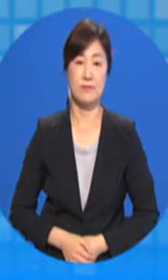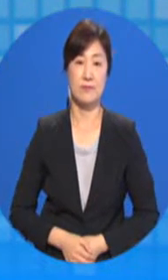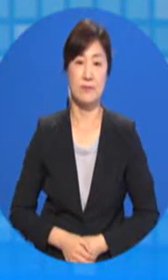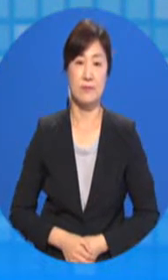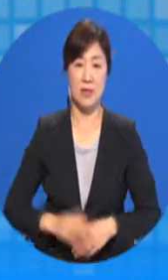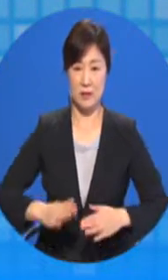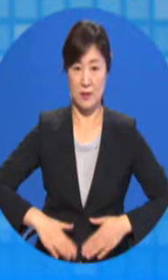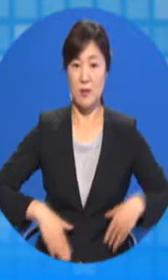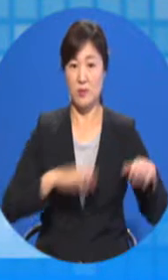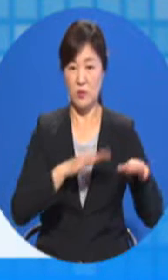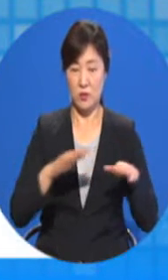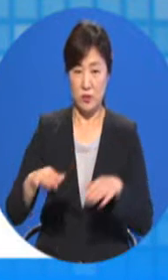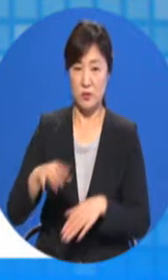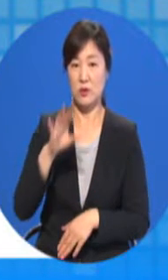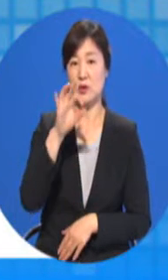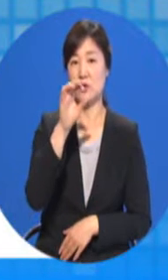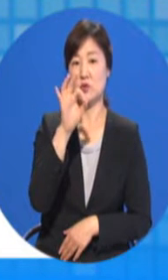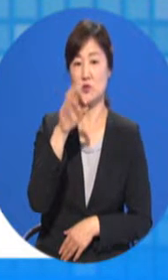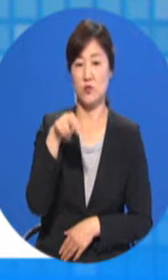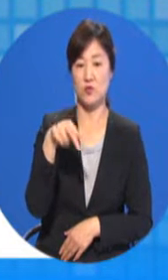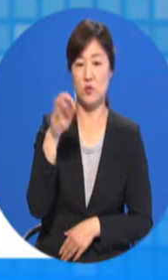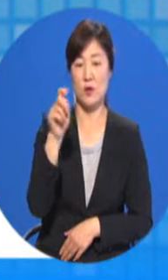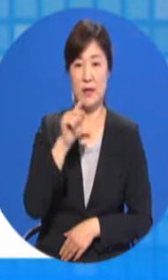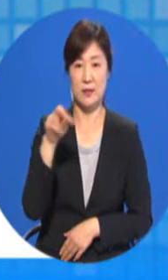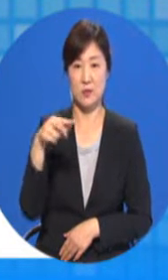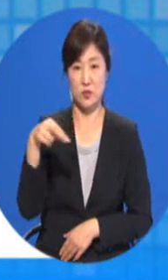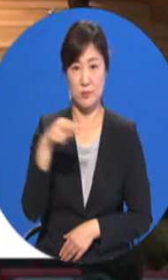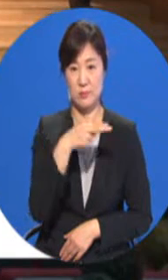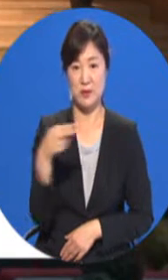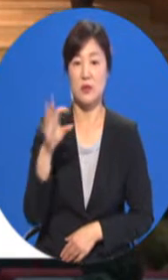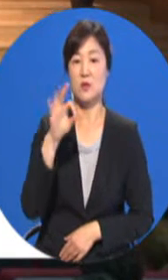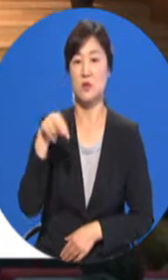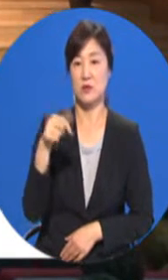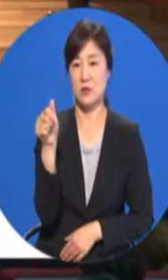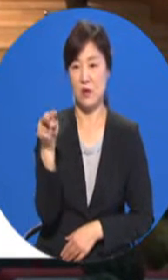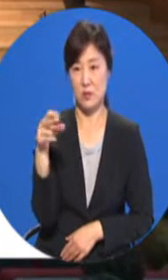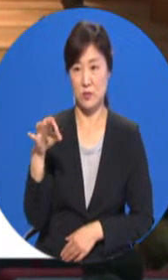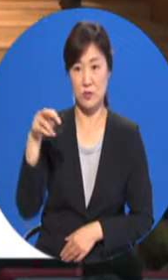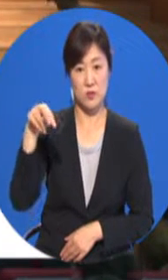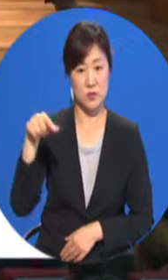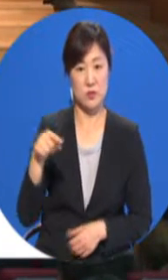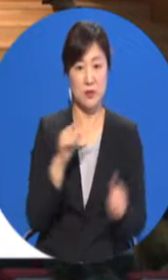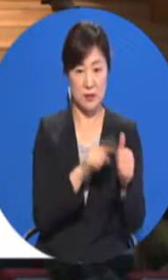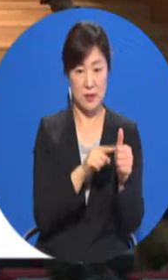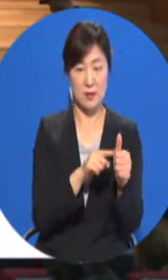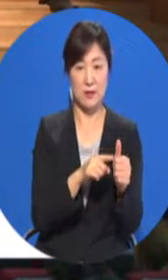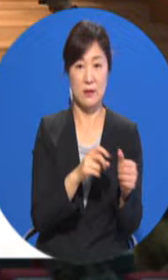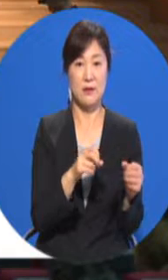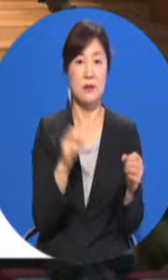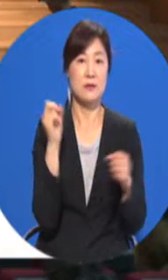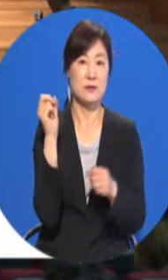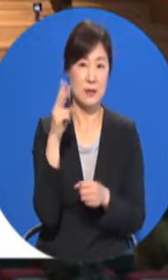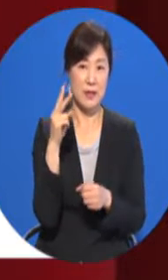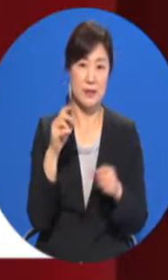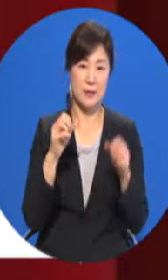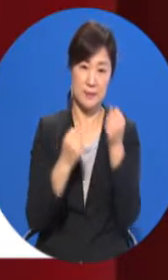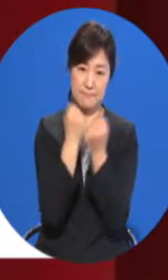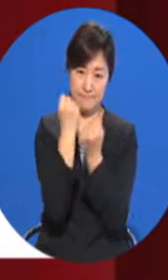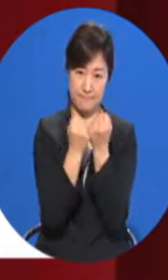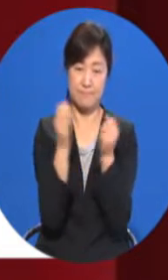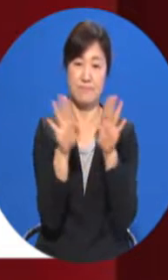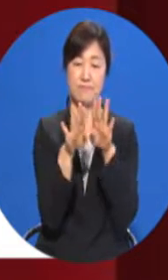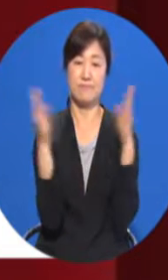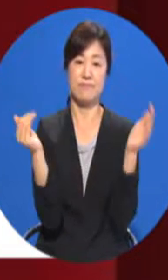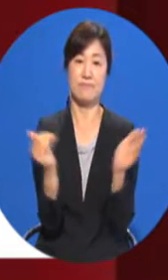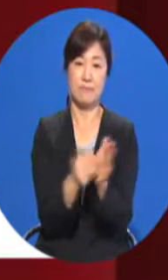남도의 유관순으로 불리는 윤형숙 열사의 발자취를 학술적으로 재조명하는 자리가 여수에서 마련됐습니다. 오늘 여수 문화홀에서